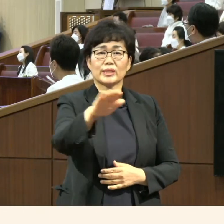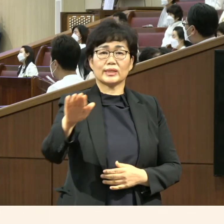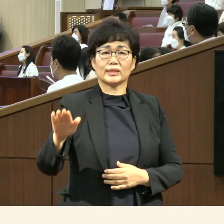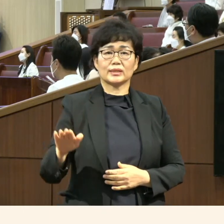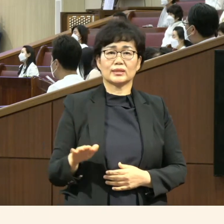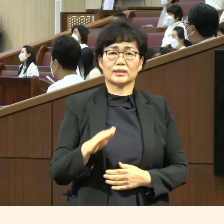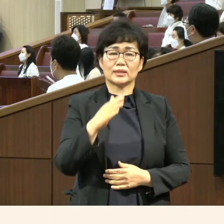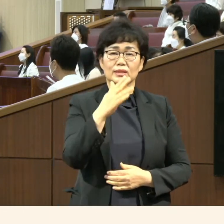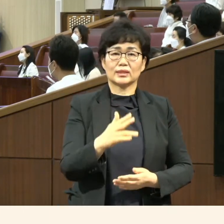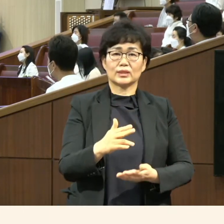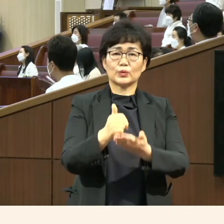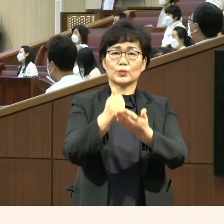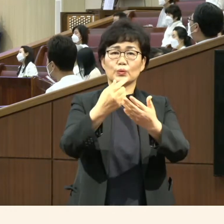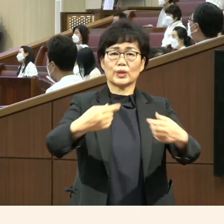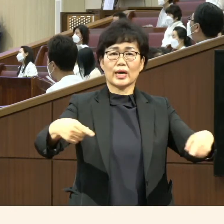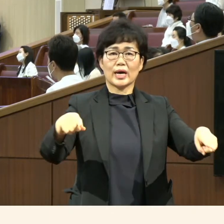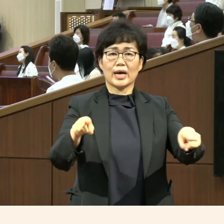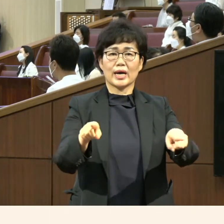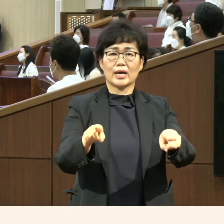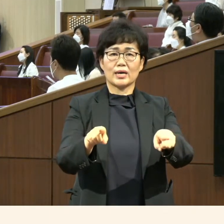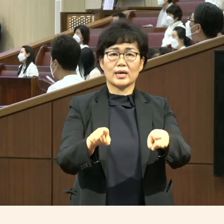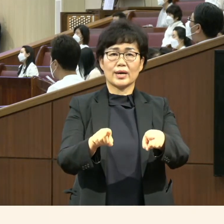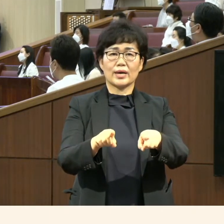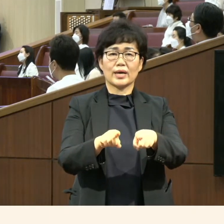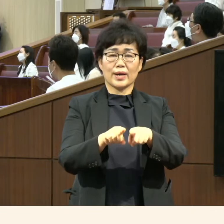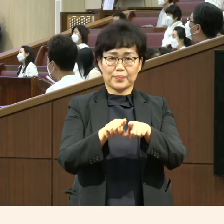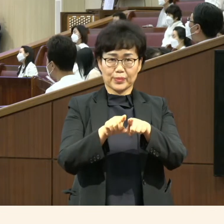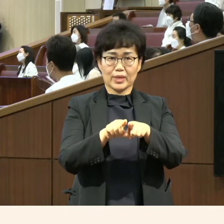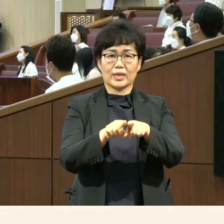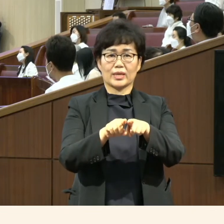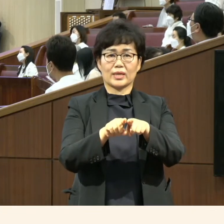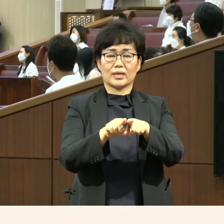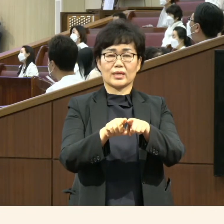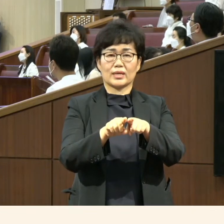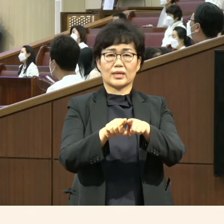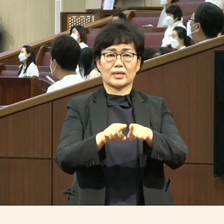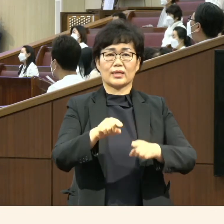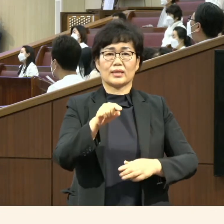우리는 주와 함께